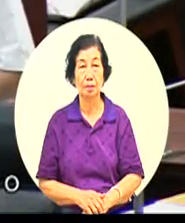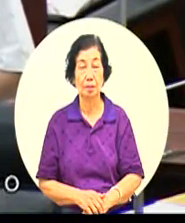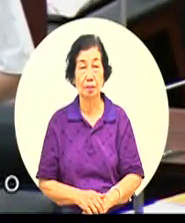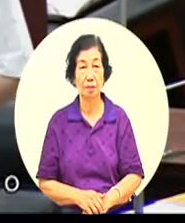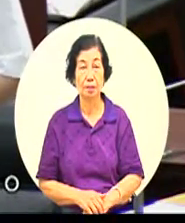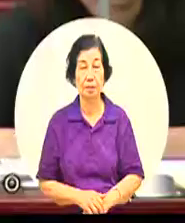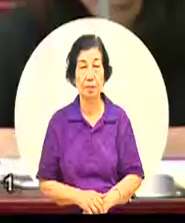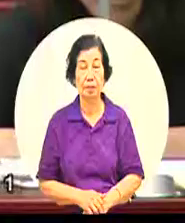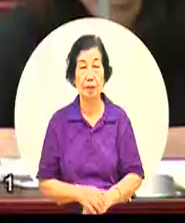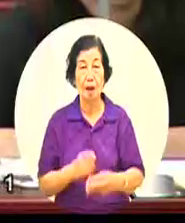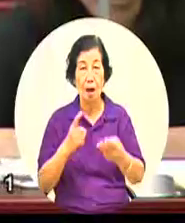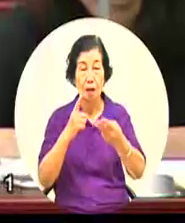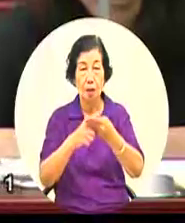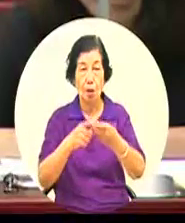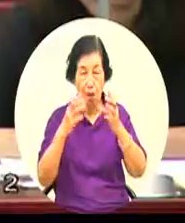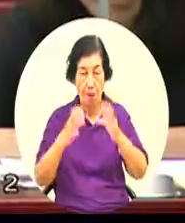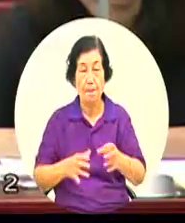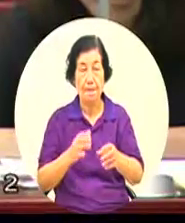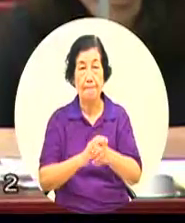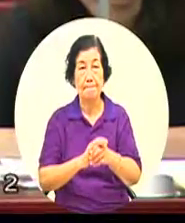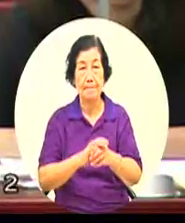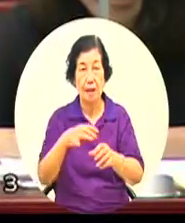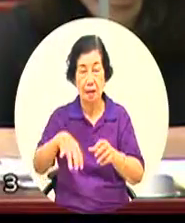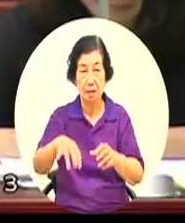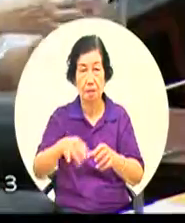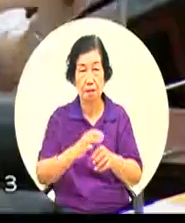主办单位应该是社区协会啦。